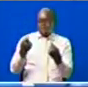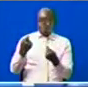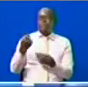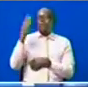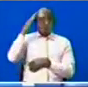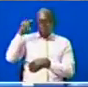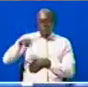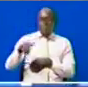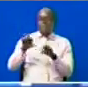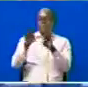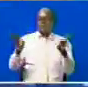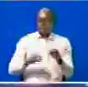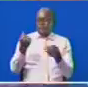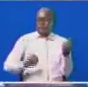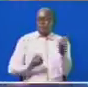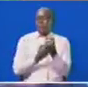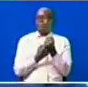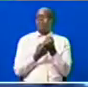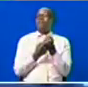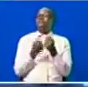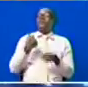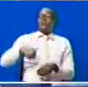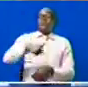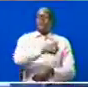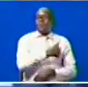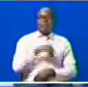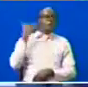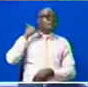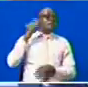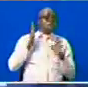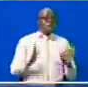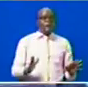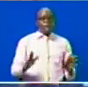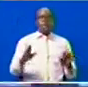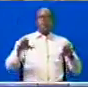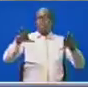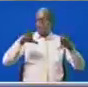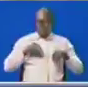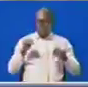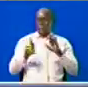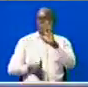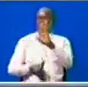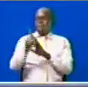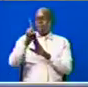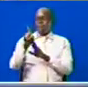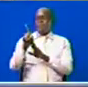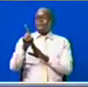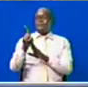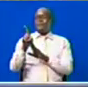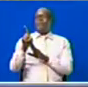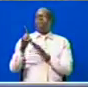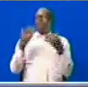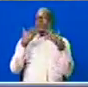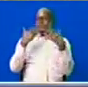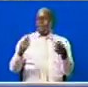kiwanja imesaidia watu wengi sana. Sisi wakaji wa Dandora tumereceive hii maendeleo na mikono yote mbili. Na tutashukuru